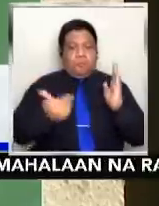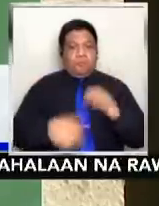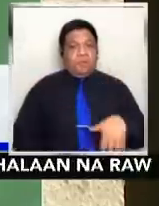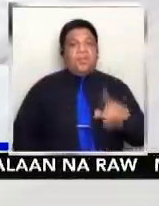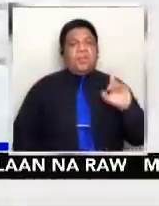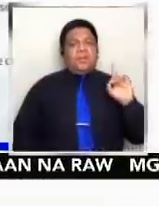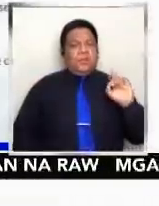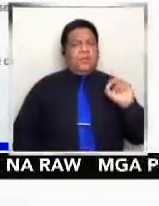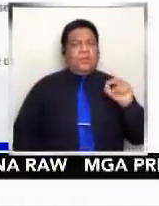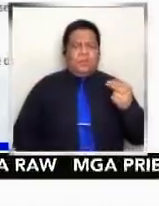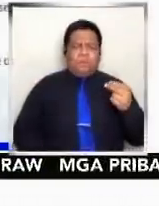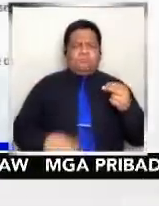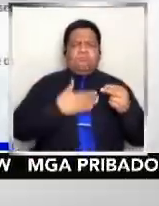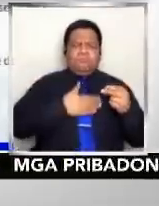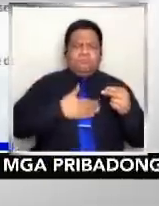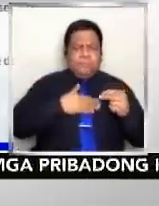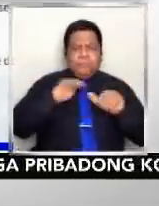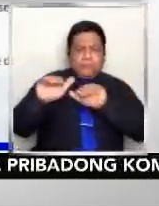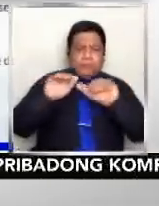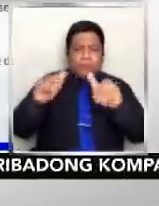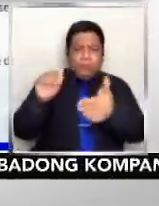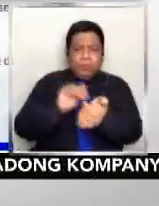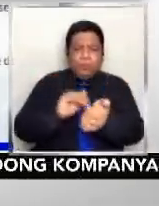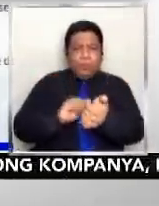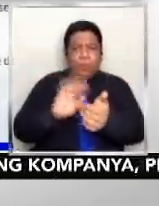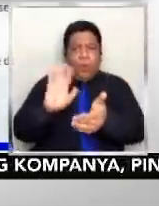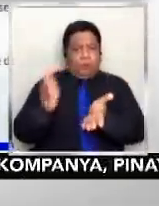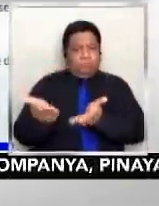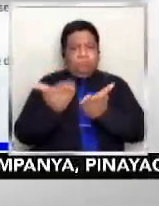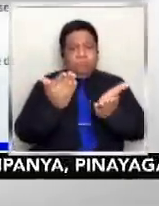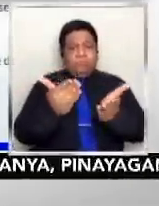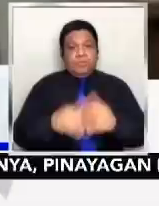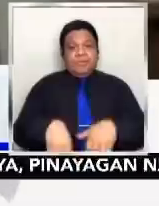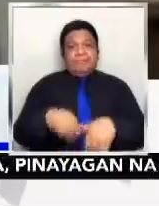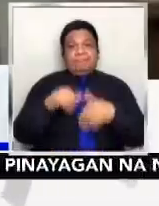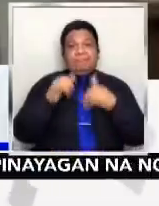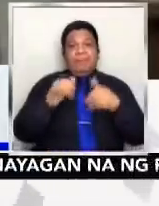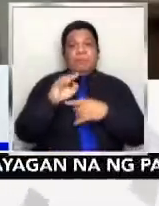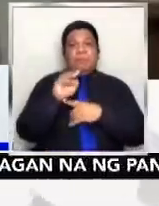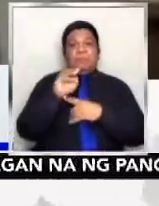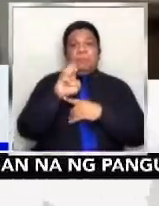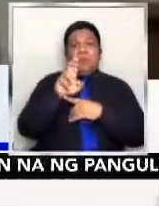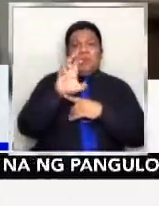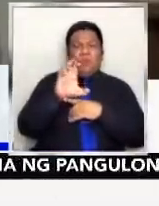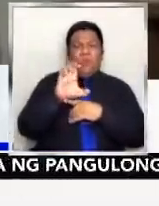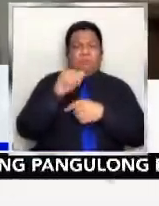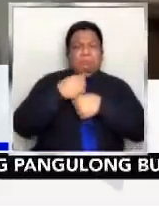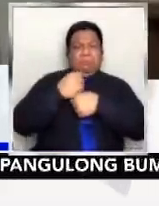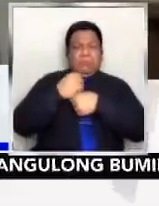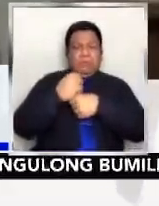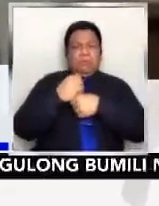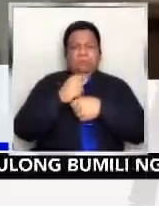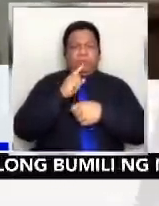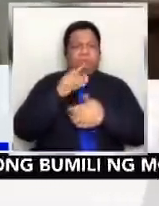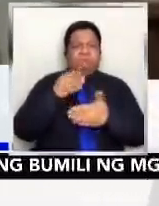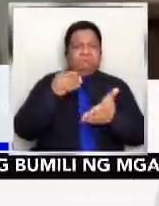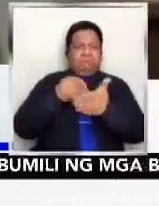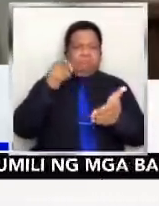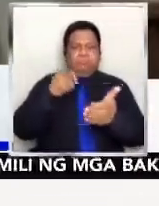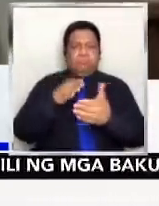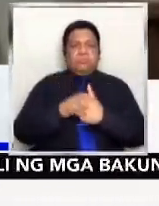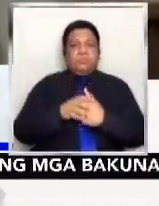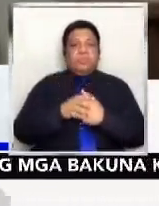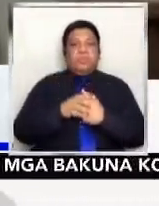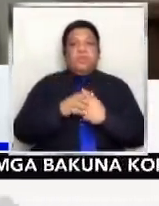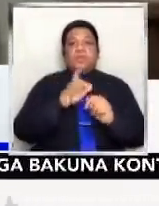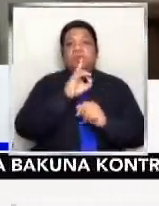kontra COVID. Mismong ang manufacturer nito na Merck ang tutol dito. This is really dangerous para sa ating public.